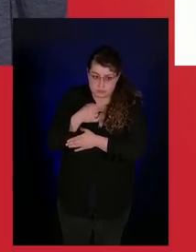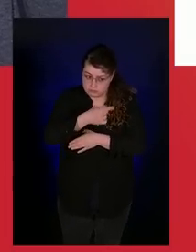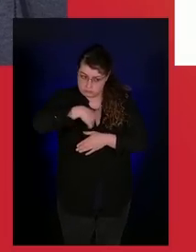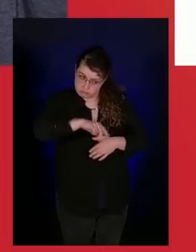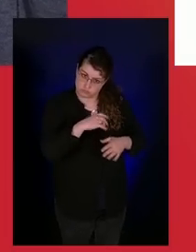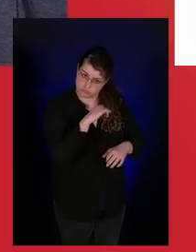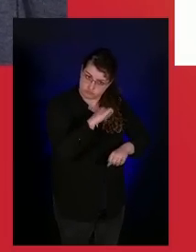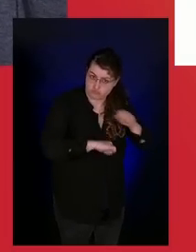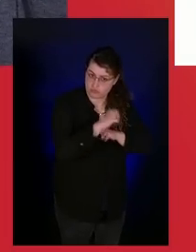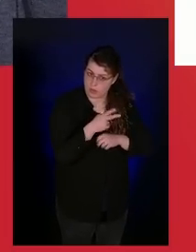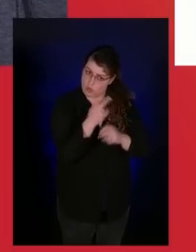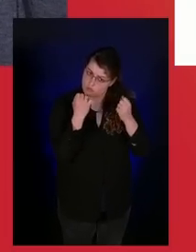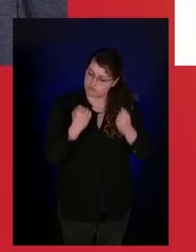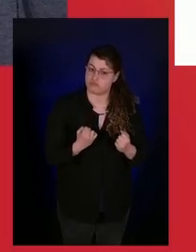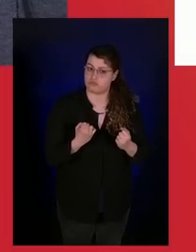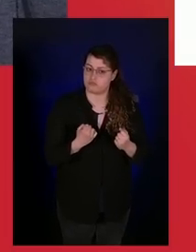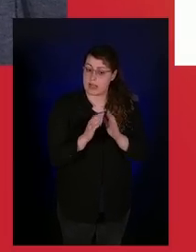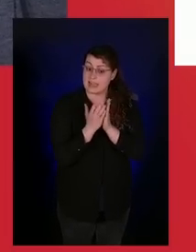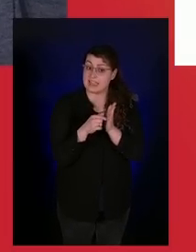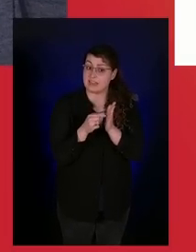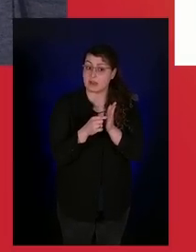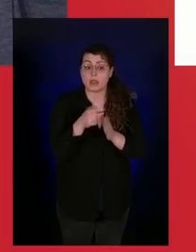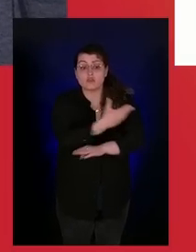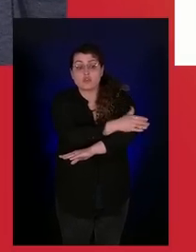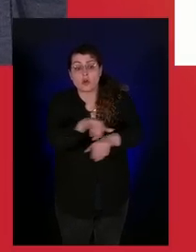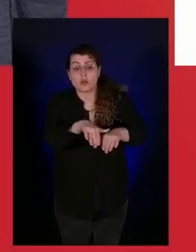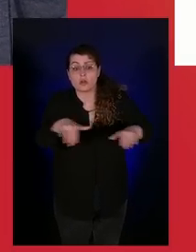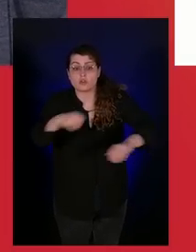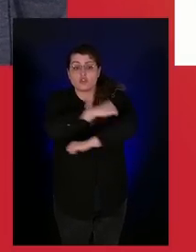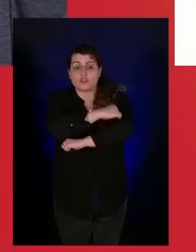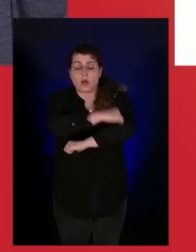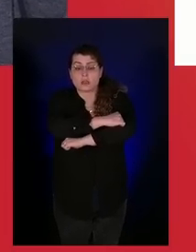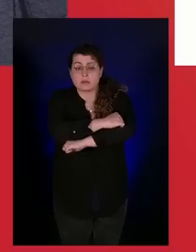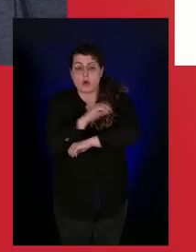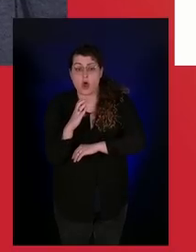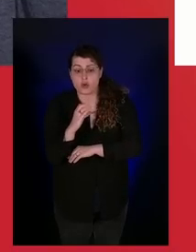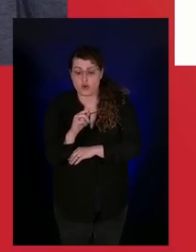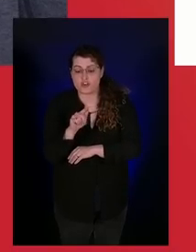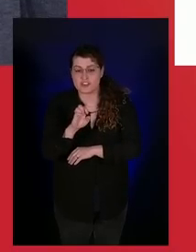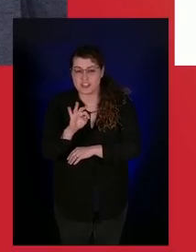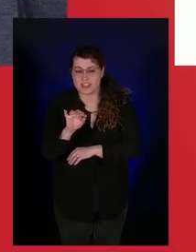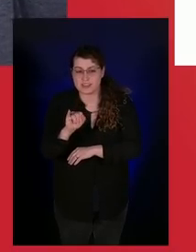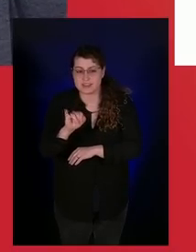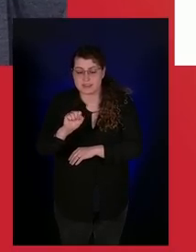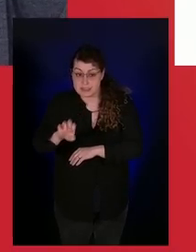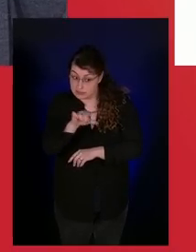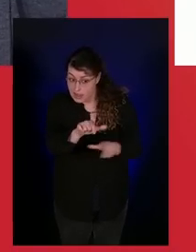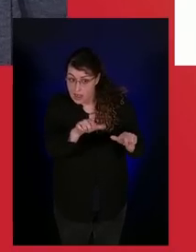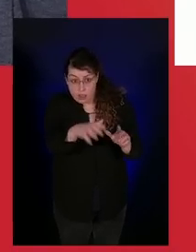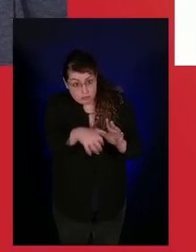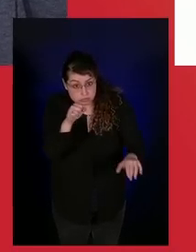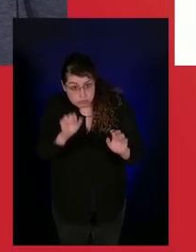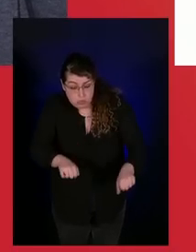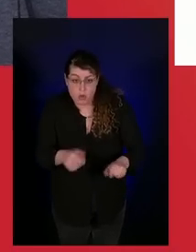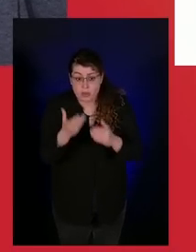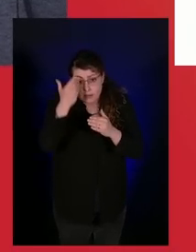fonctionnement. Ce livret est disponible sur le stand de Cogetiz. N'hésitez pas à venir en récupérer et nous donner surtout votre avis